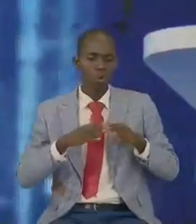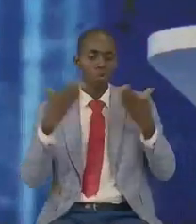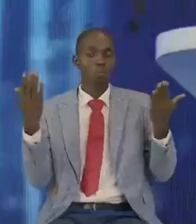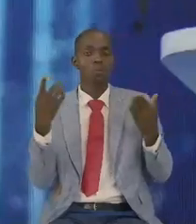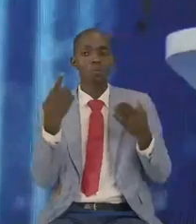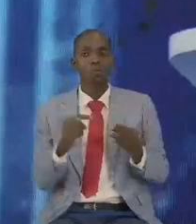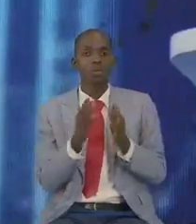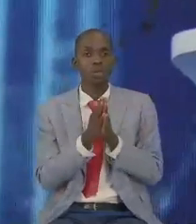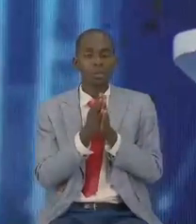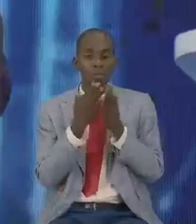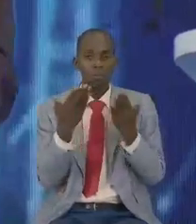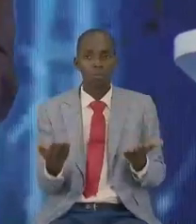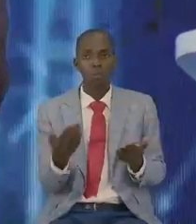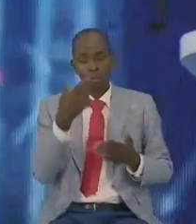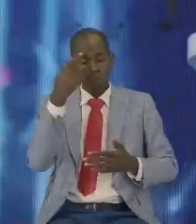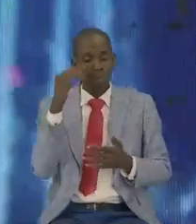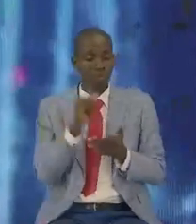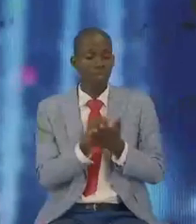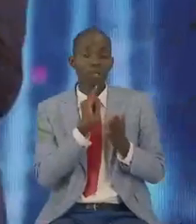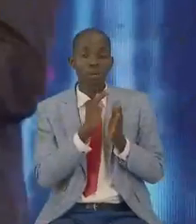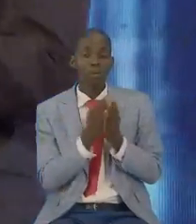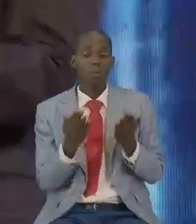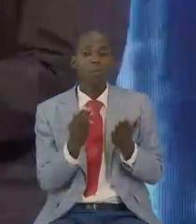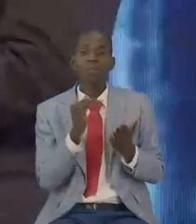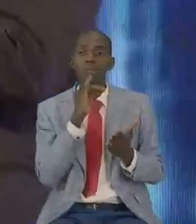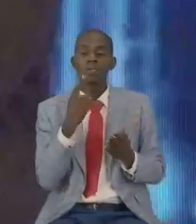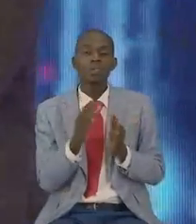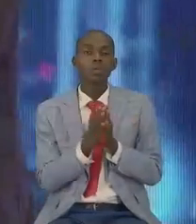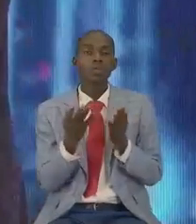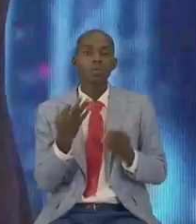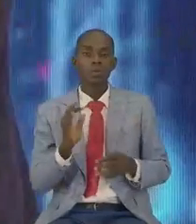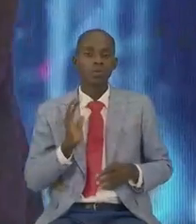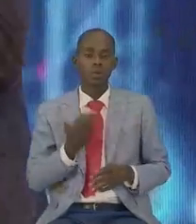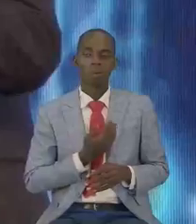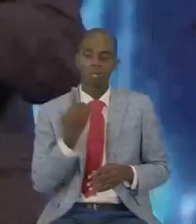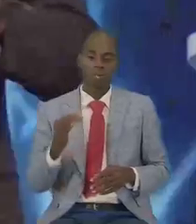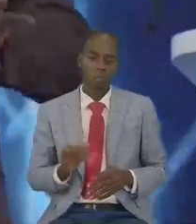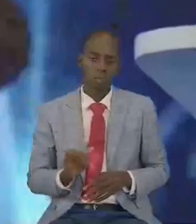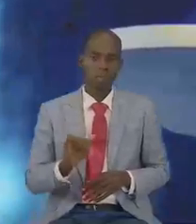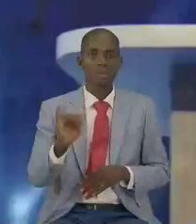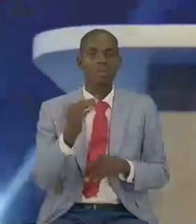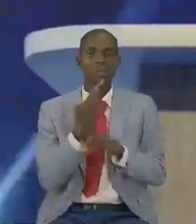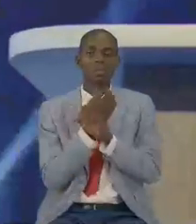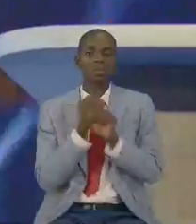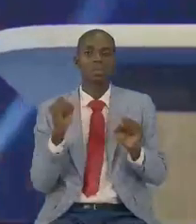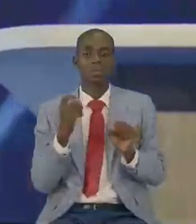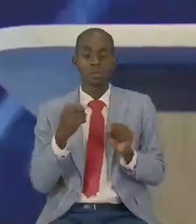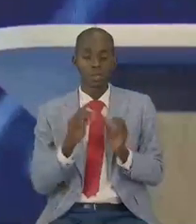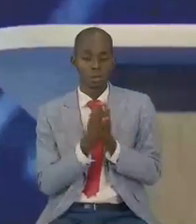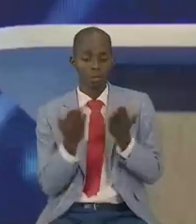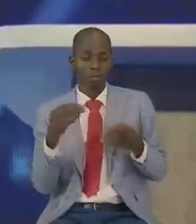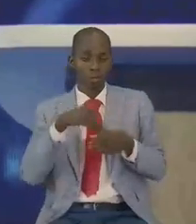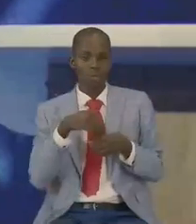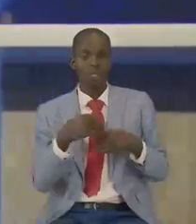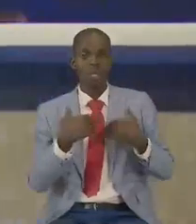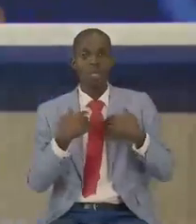c'est le livre de notre rédemption éternelle. Et le livre qui contient la puissance, la manifestation